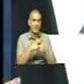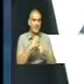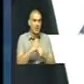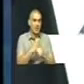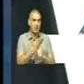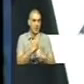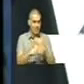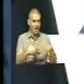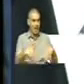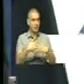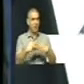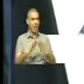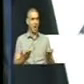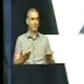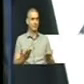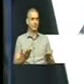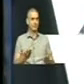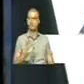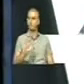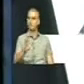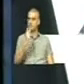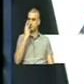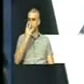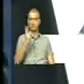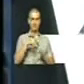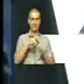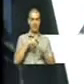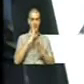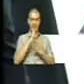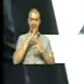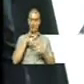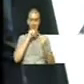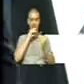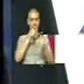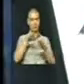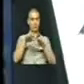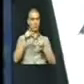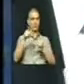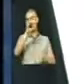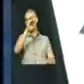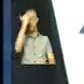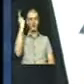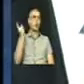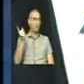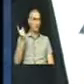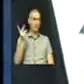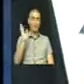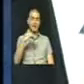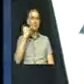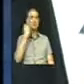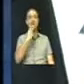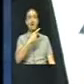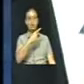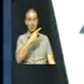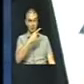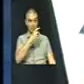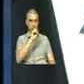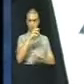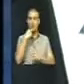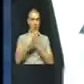תהליך השלום? תראה, עכשיו אחרי שדיברנו על הממשלה הקיצונית הזאת, שגם הרצוג עכשיו בשידור הודע שהיא